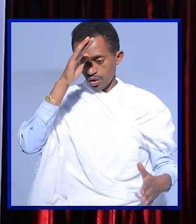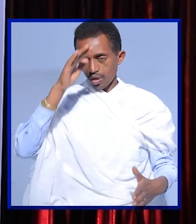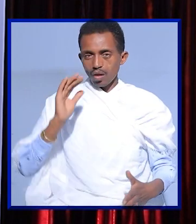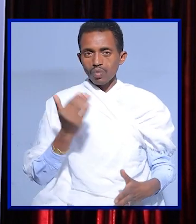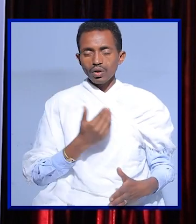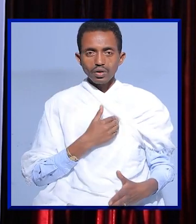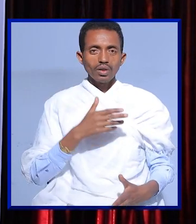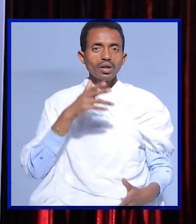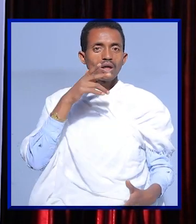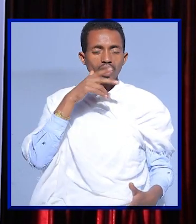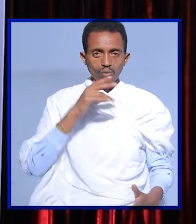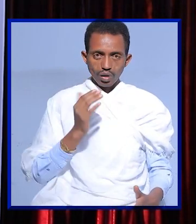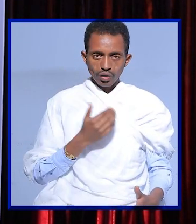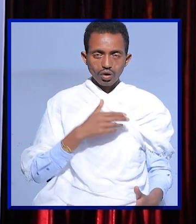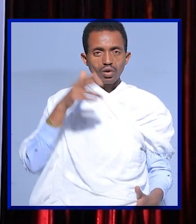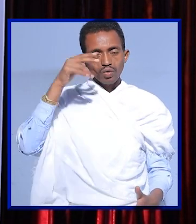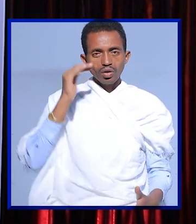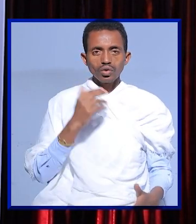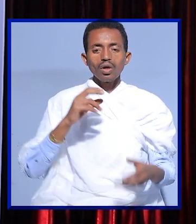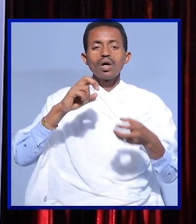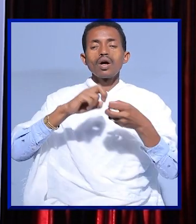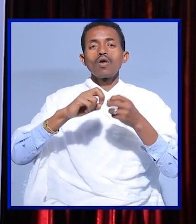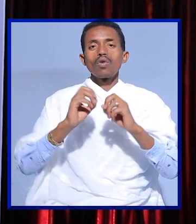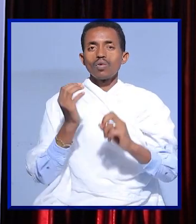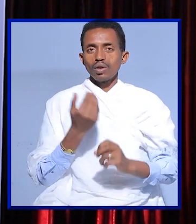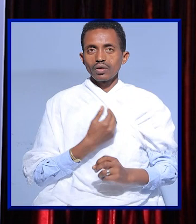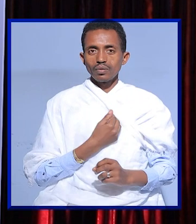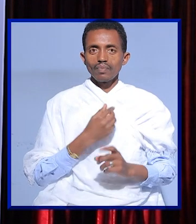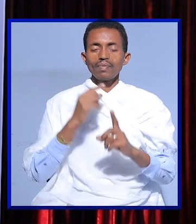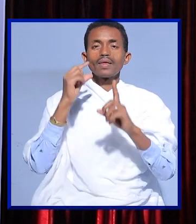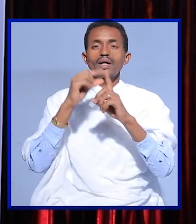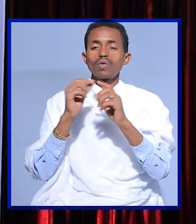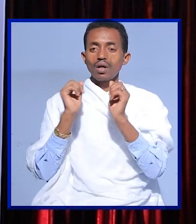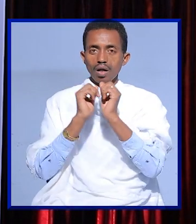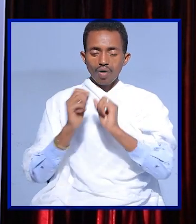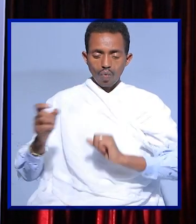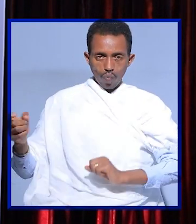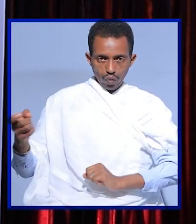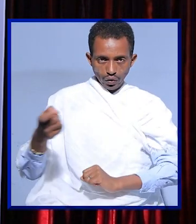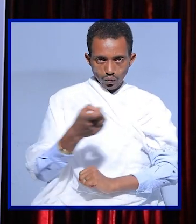አባቶቻችን፣ እህቶቻችን፣ ወንድሞቻችን፣ ወገኖቻችን ከቃሉ ጋር ሆናችሁ